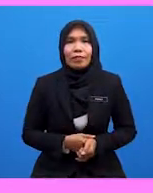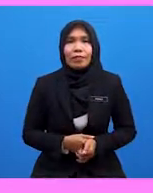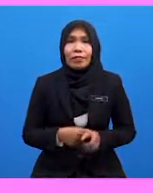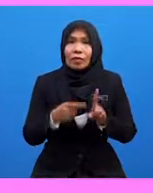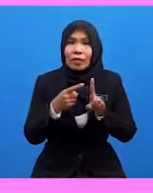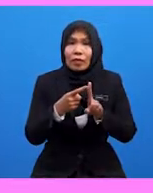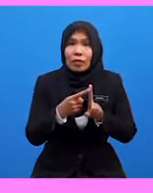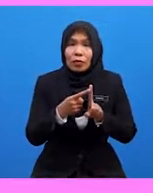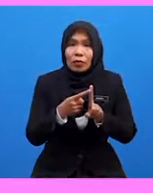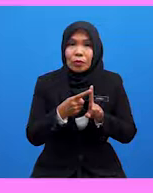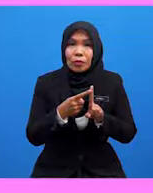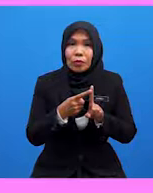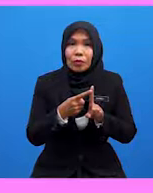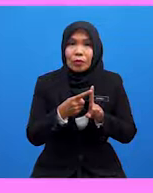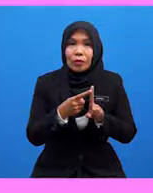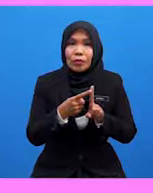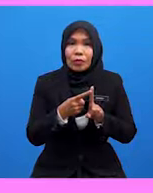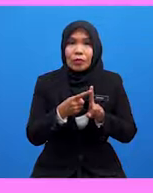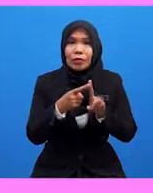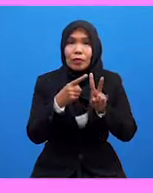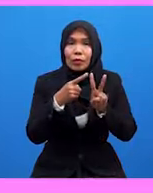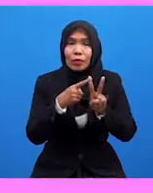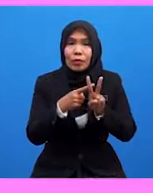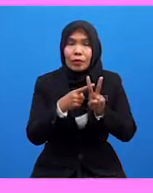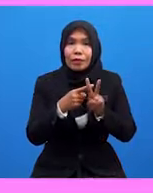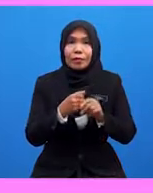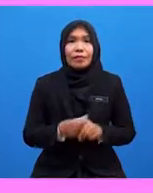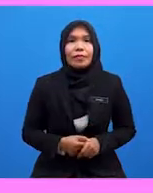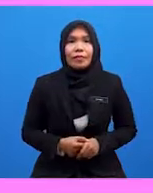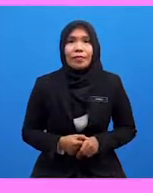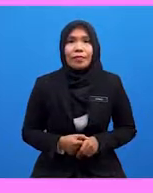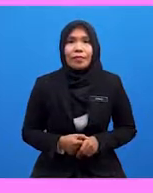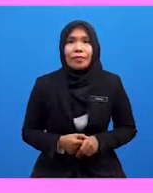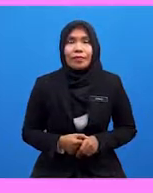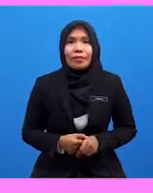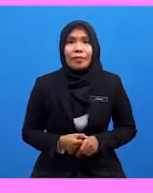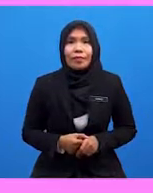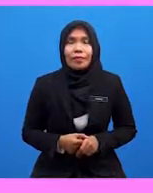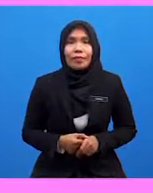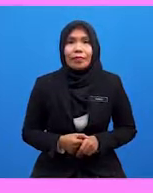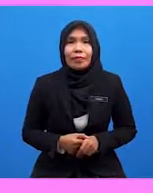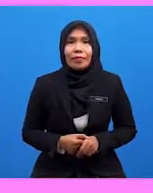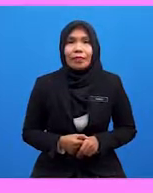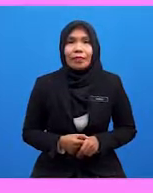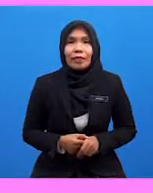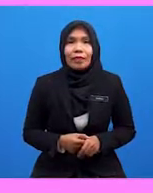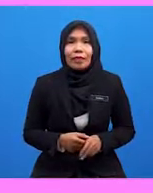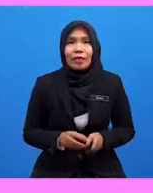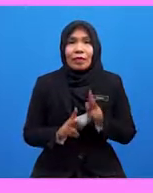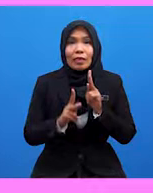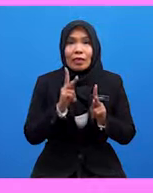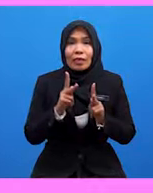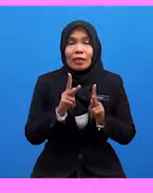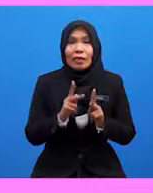kata hubung gabungan dan kata hubung pancangan. Kata hubung pancangan pula terbahagi kepada